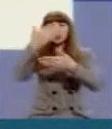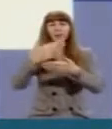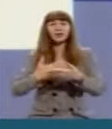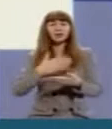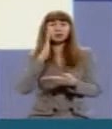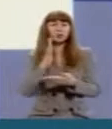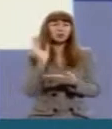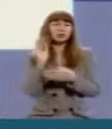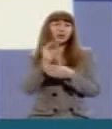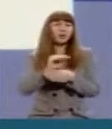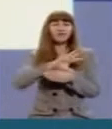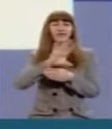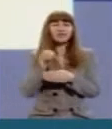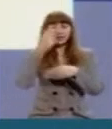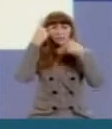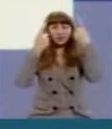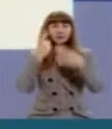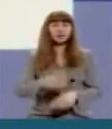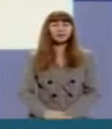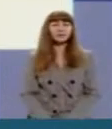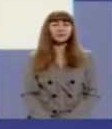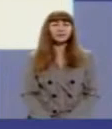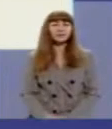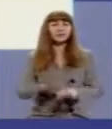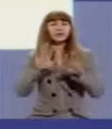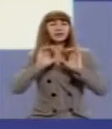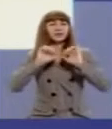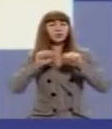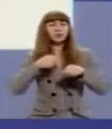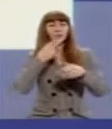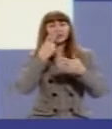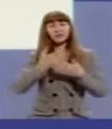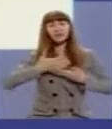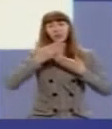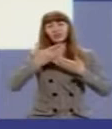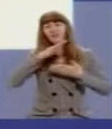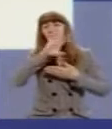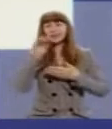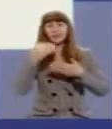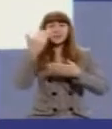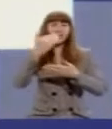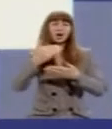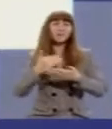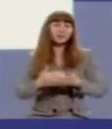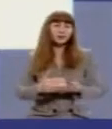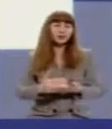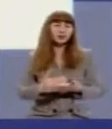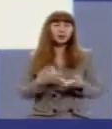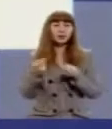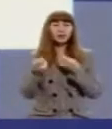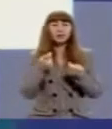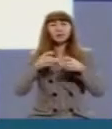Бұл жерде үкімет пен жергілікті органдар жүзеге асырып жатқан барлық бағдарламалармен